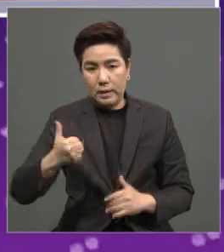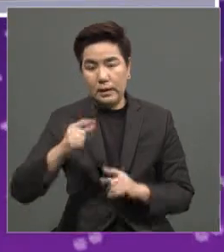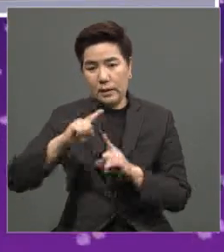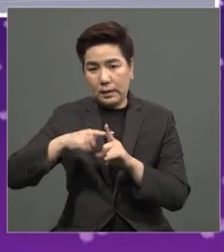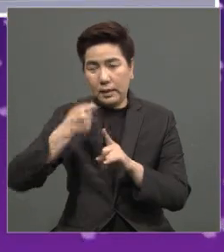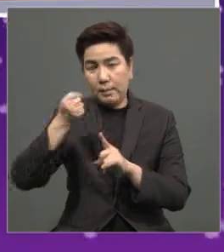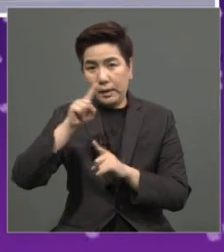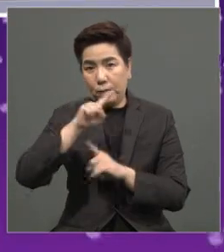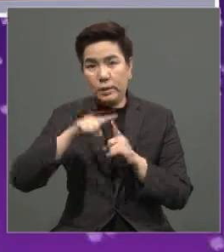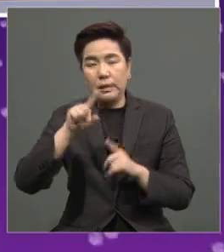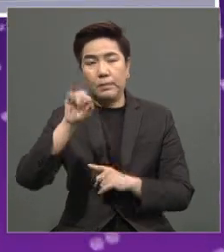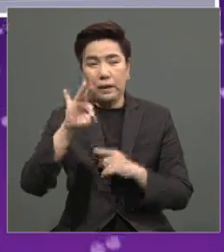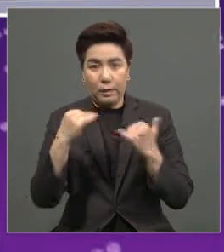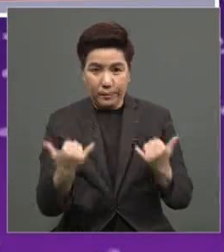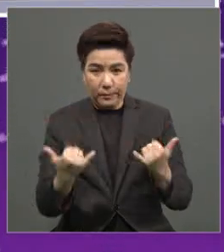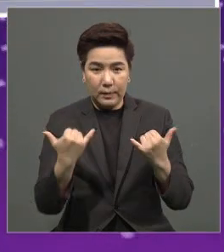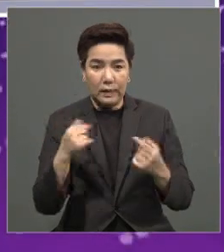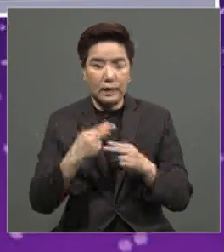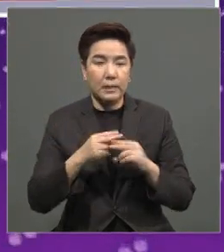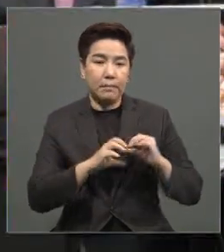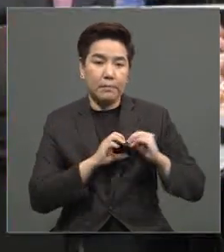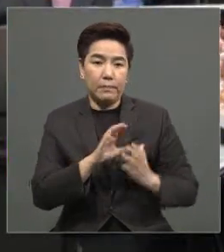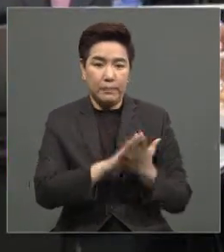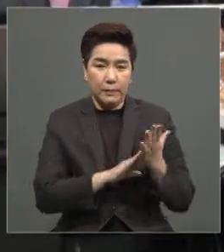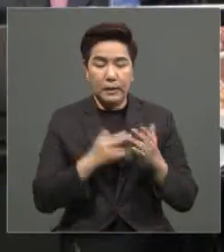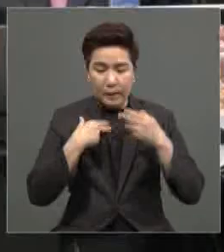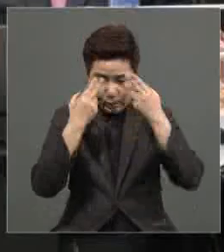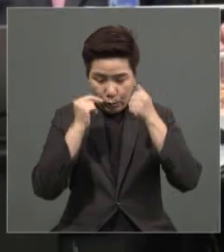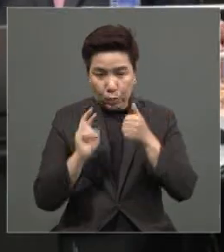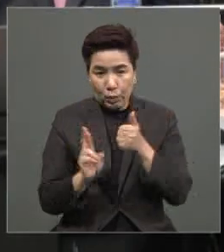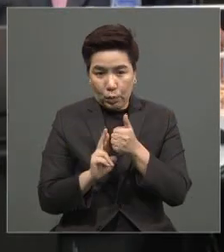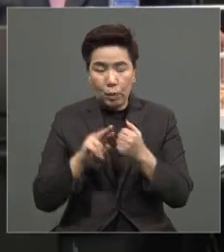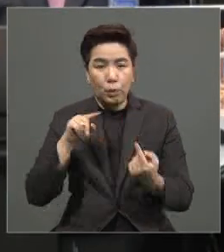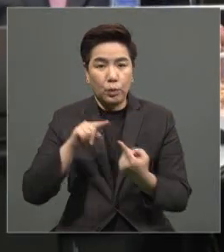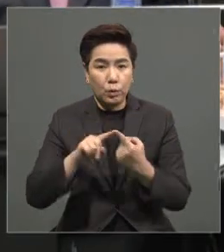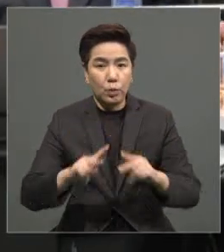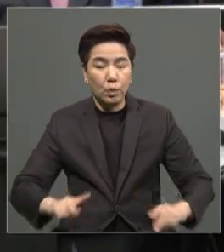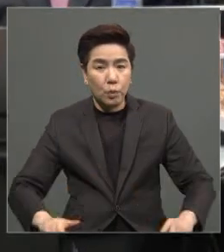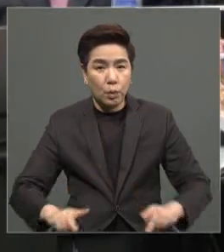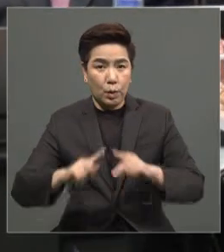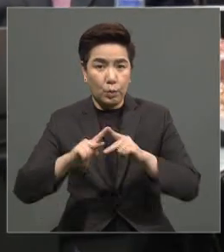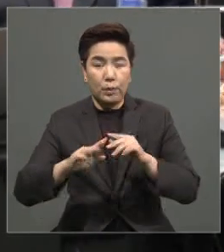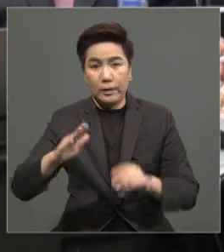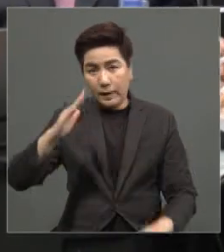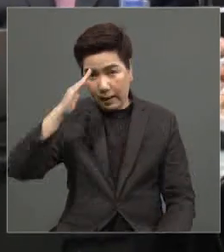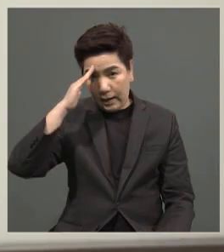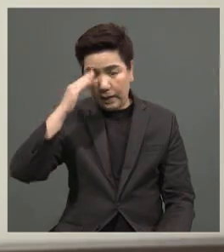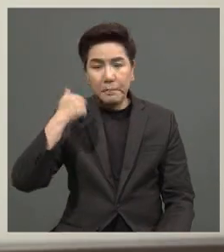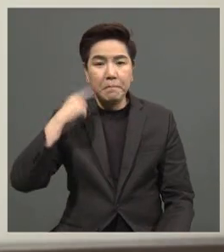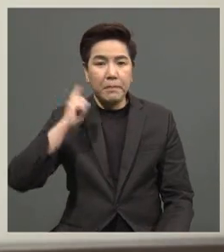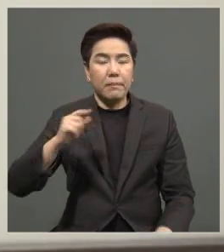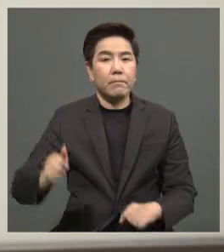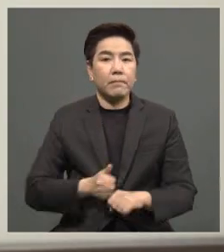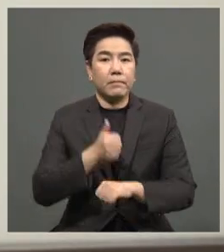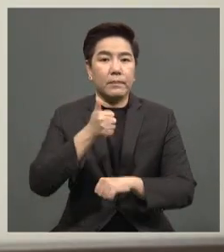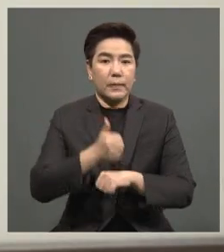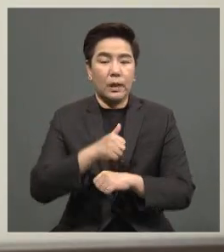29พฤศจิกายนนี้ล่ะค่ะโดยนายภูมิธรรมเวชชัยไทัยรองนายกรัฐมนตรีและรัฐมนตรีว่าการกระทรวงกลาโหมในฐานะผู้